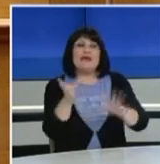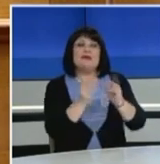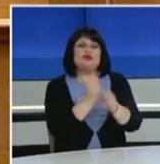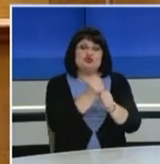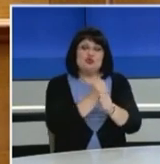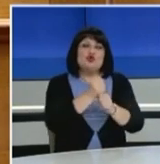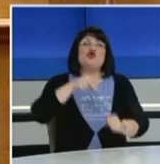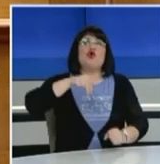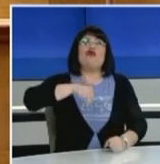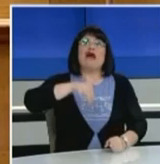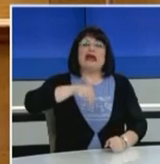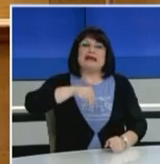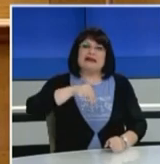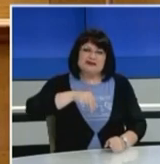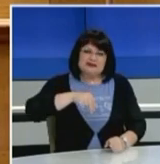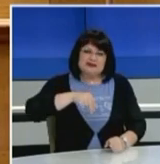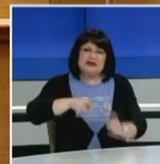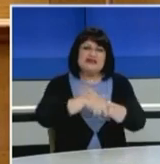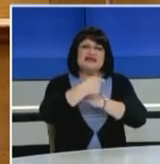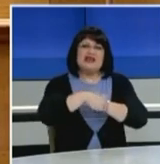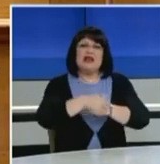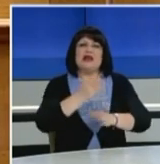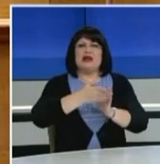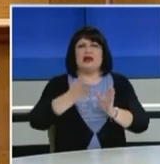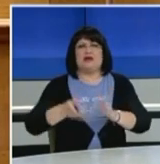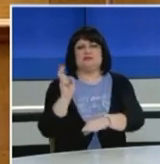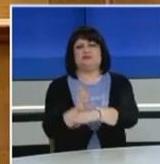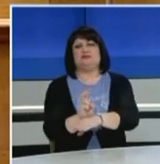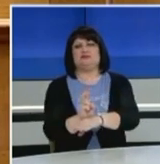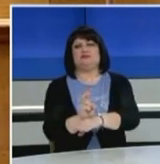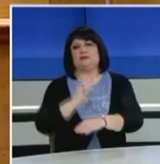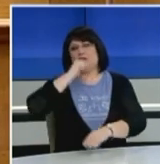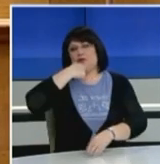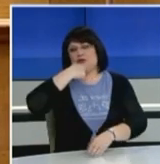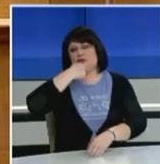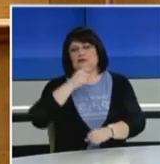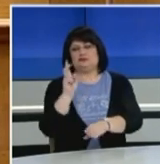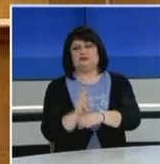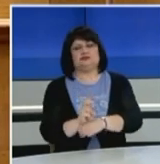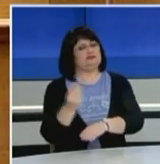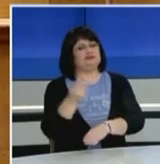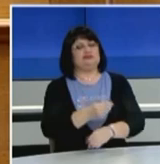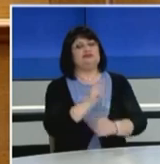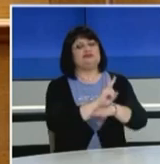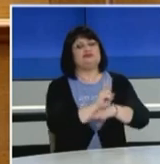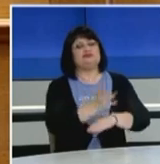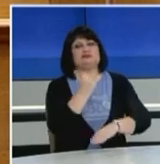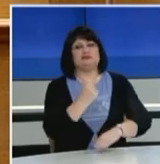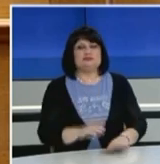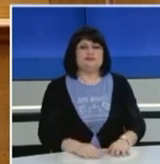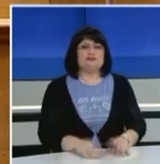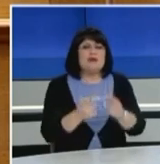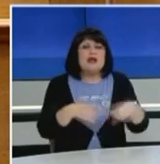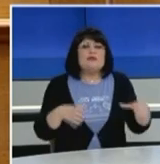που παρακρατούνταν από την εισαγγελία με το πρόσχημα του απορρίτου. Σε τι συμπεράσματα θα